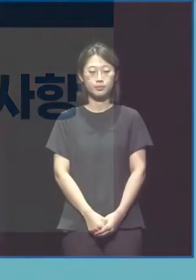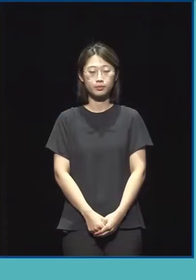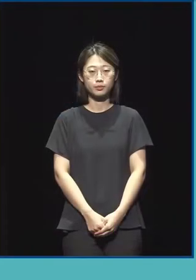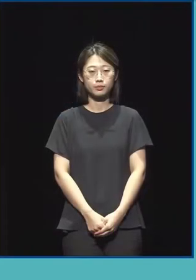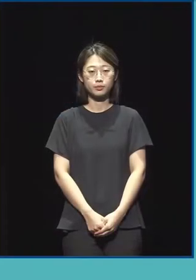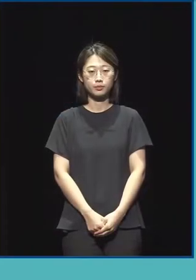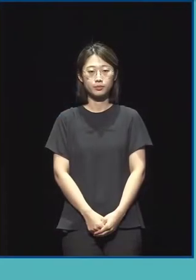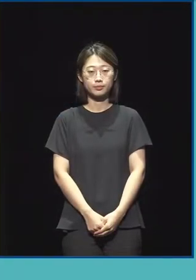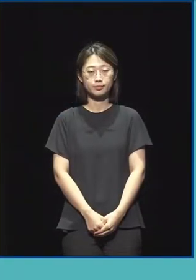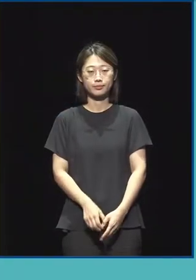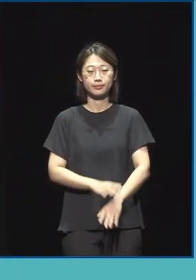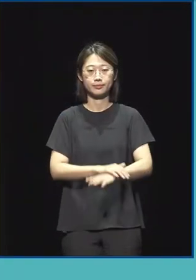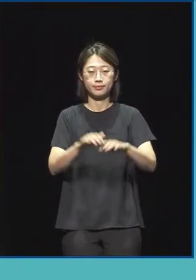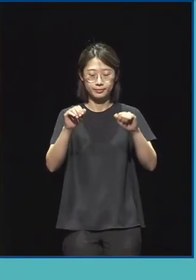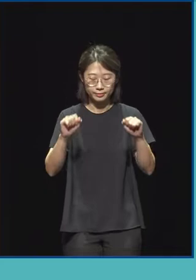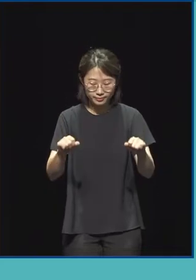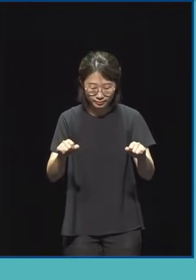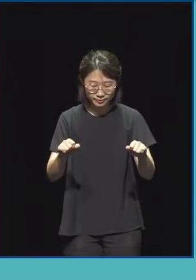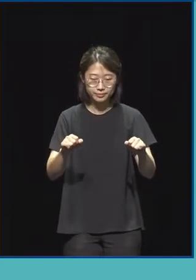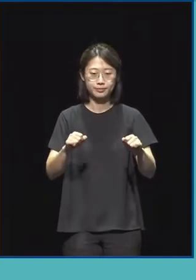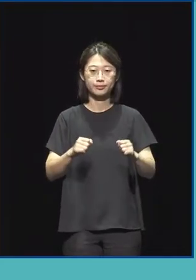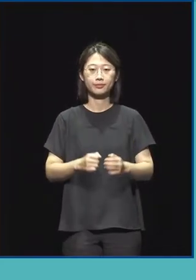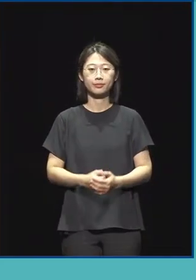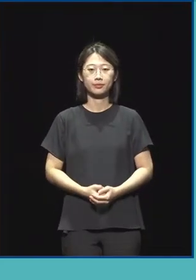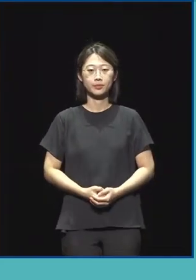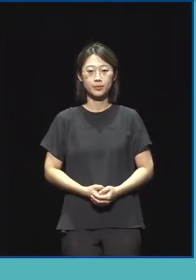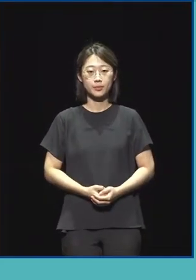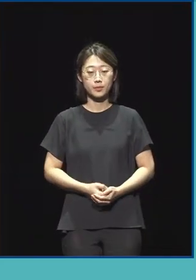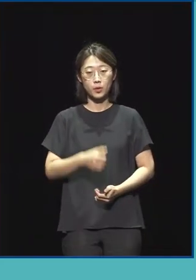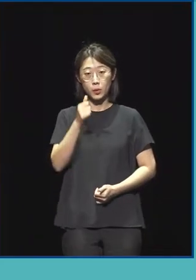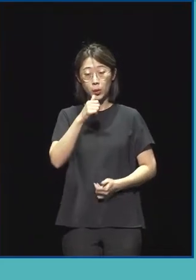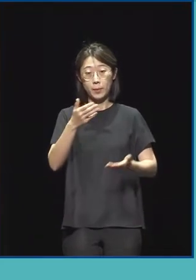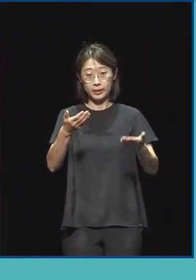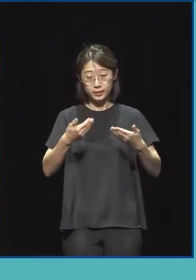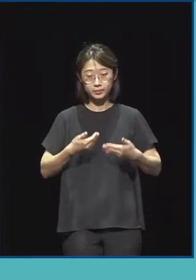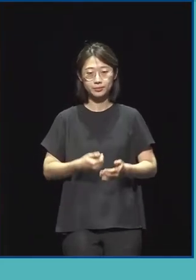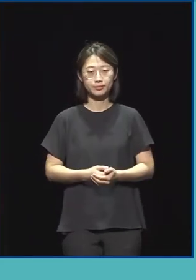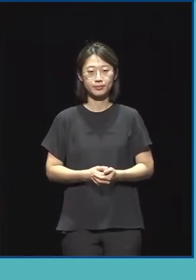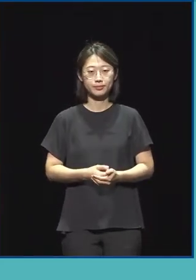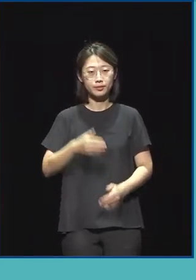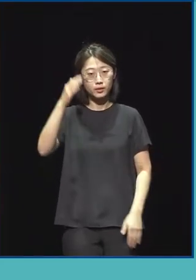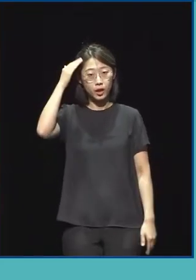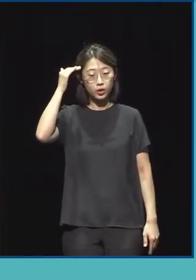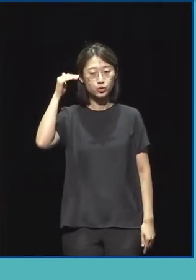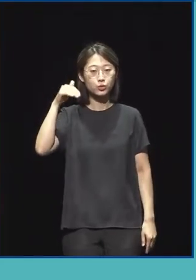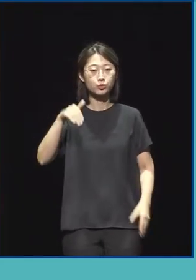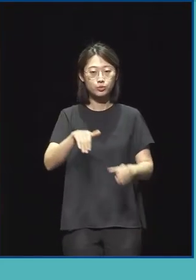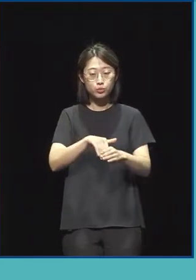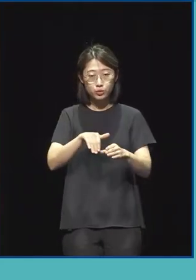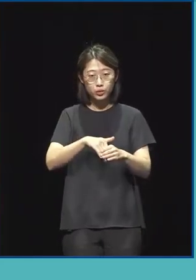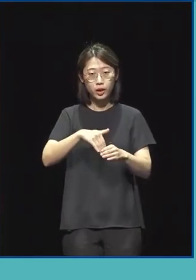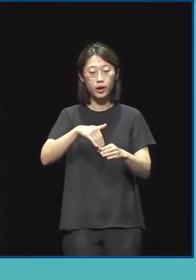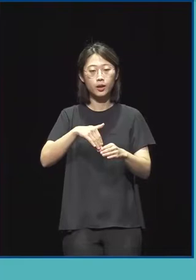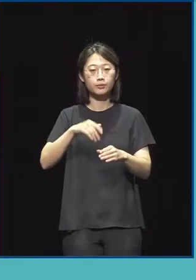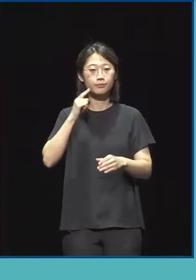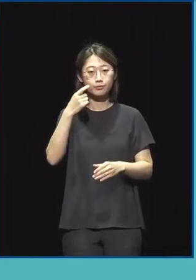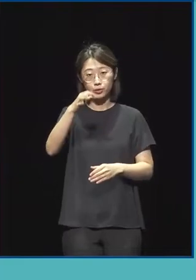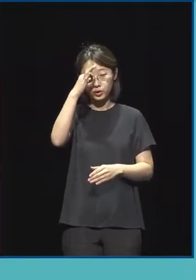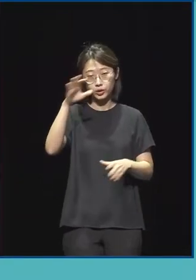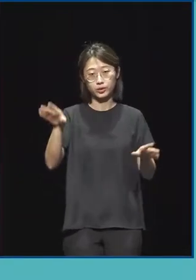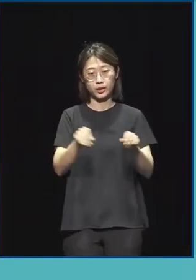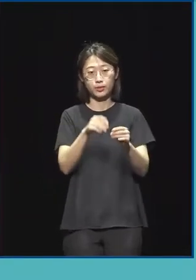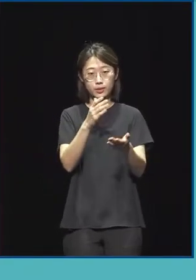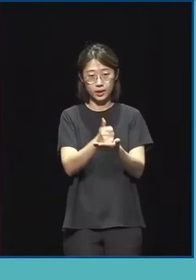네 안녕하십니까 방금 소개받은 한국 문화예술위원회 사무처장